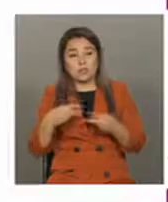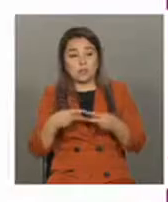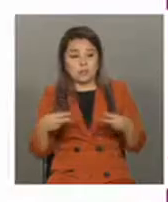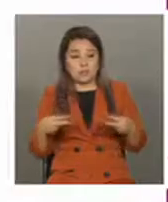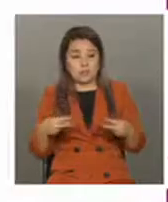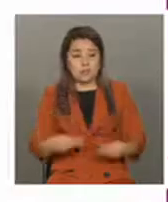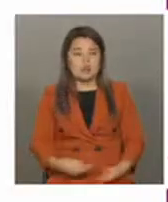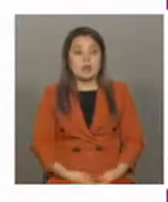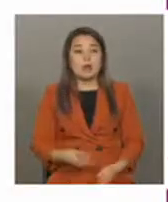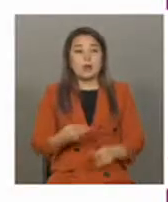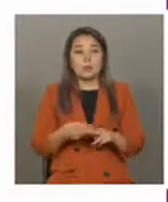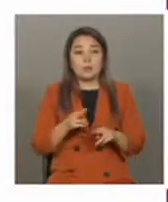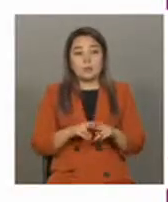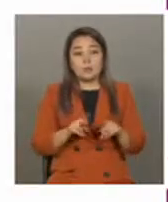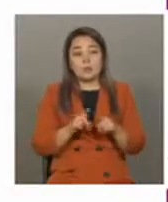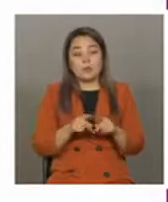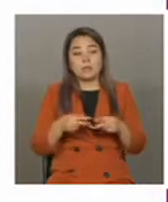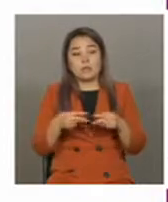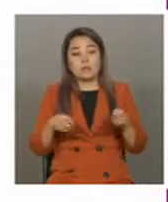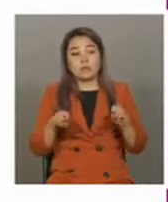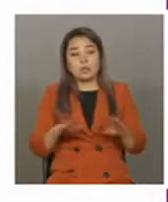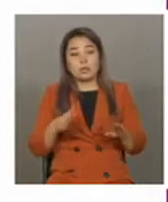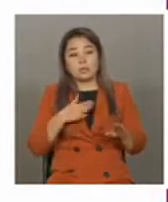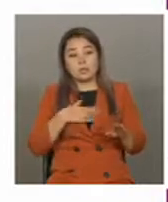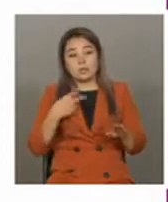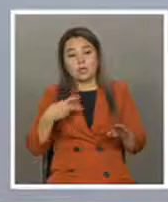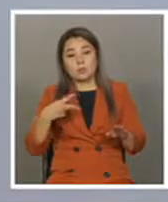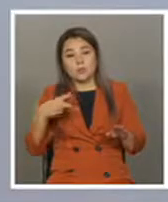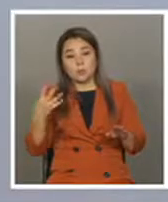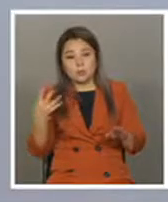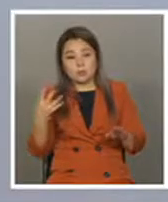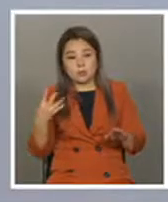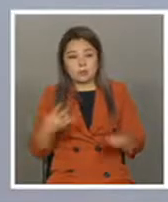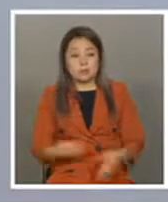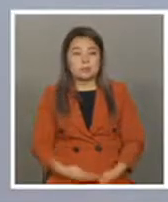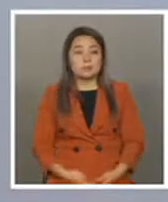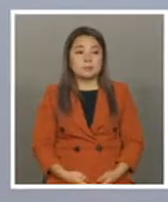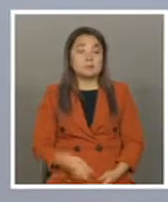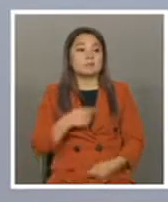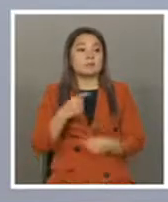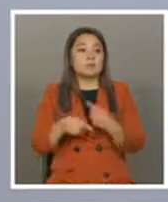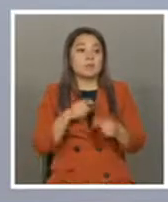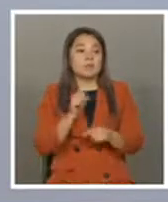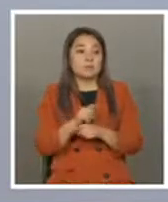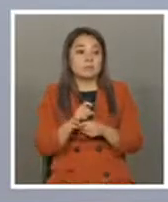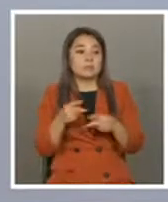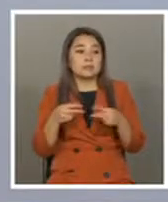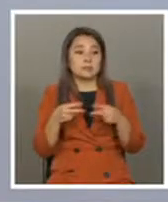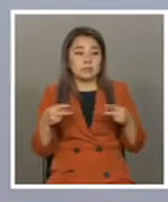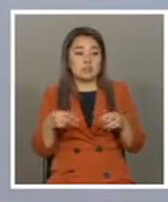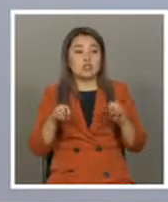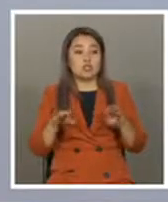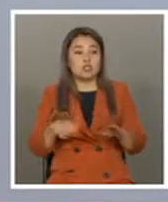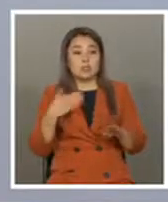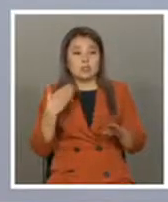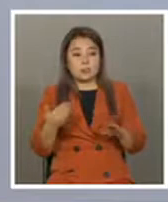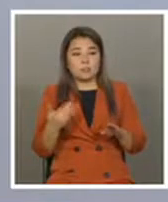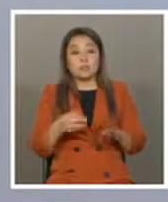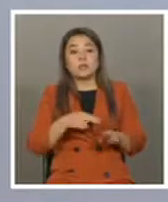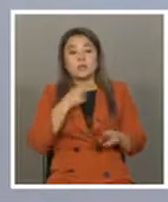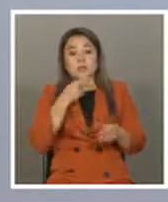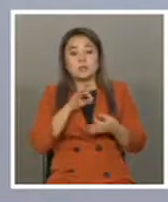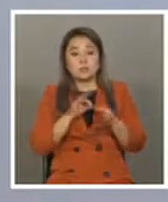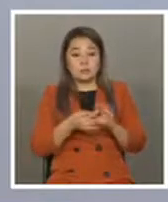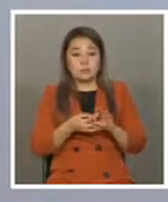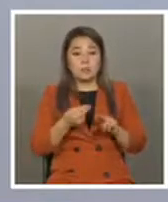екен. Сонымен бұл теңдеудің шешімі 24. Келесі тапсырма теңдеуді шешіңіз. Байқасаңыздар,